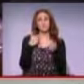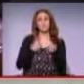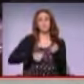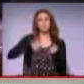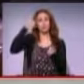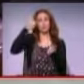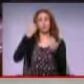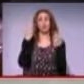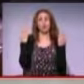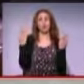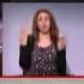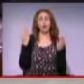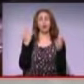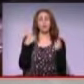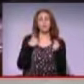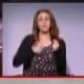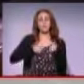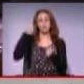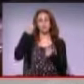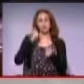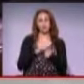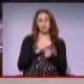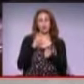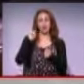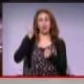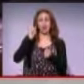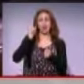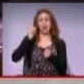فانصرنا على القوم